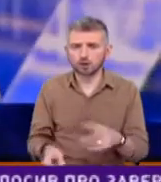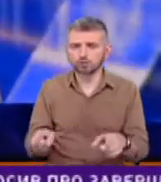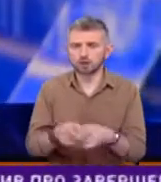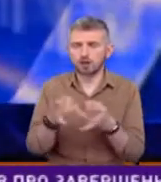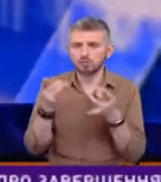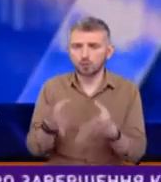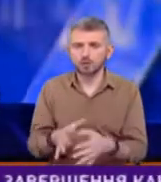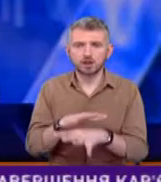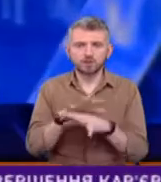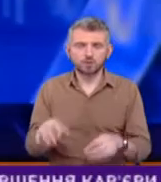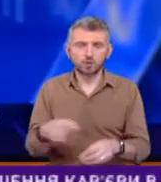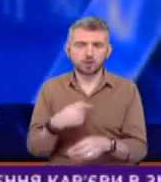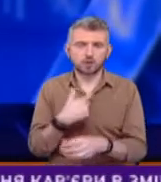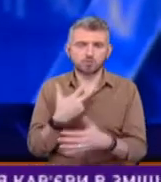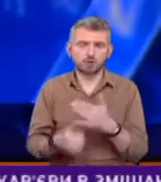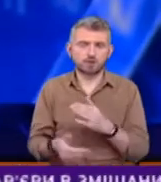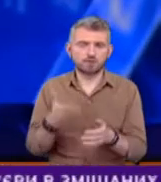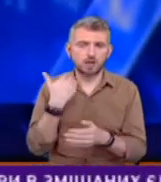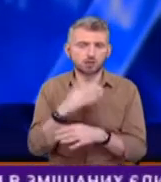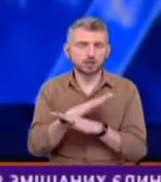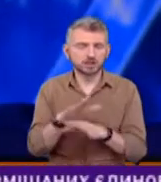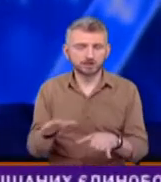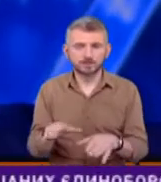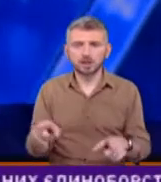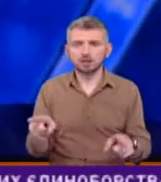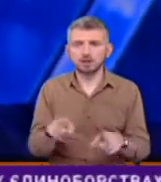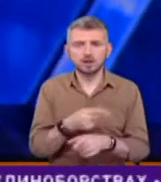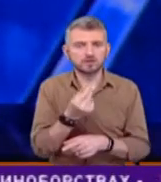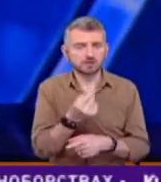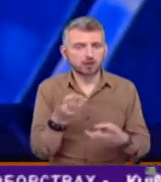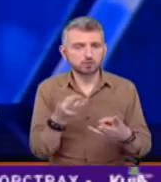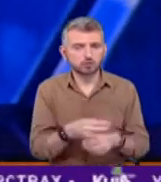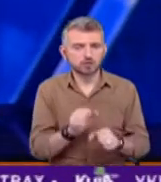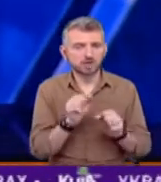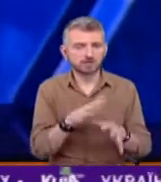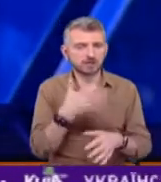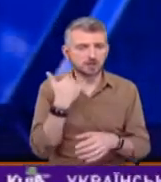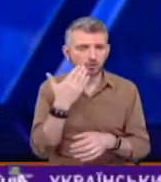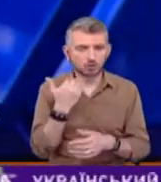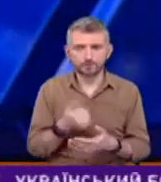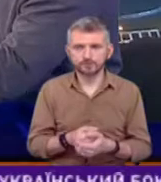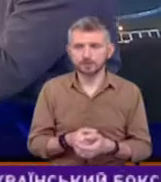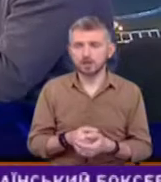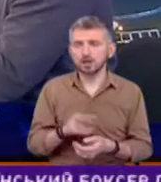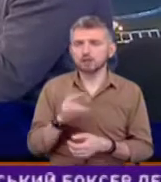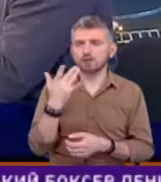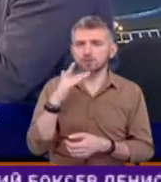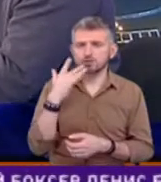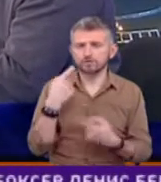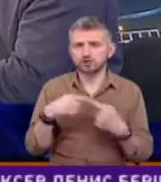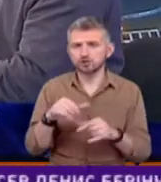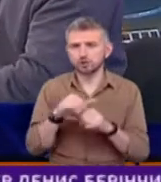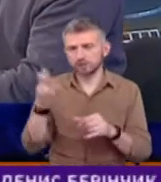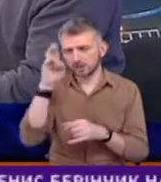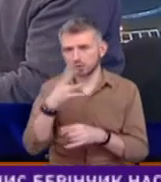просто. Все, я програв легко. Ні. Такого, з діньгами треба розставатися так, легко. Такого, як в Сполучених Штатах, в інших цивілізованих